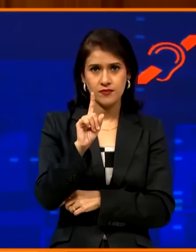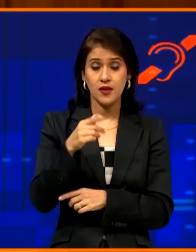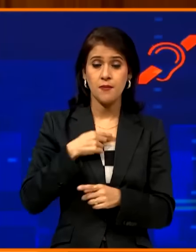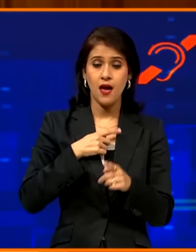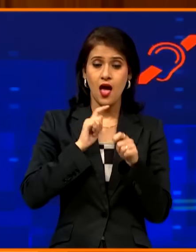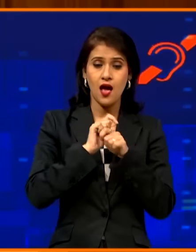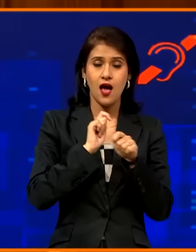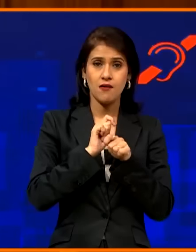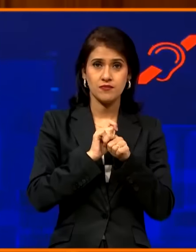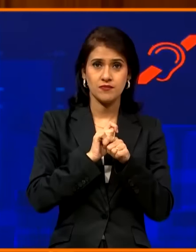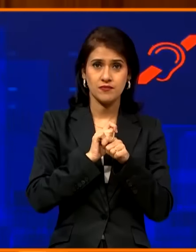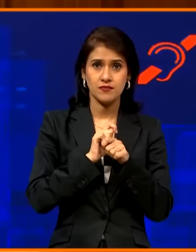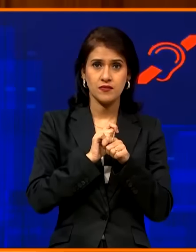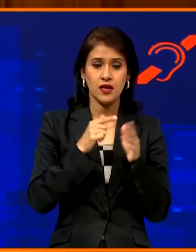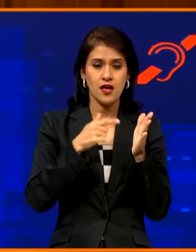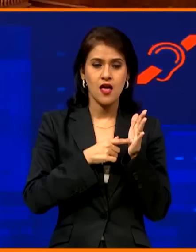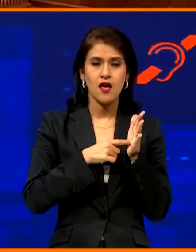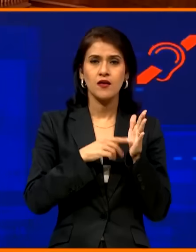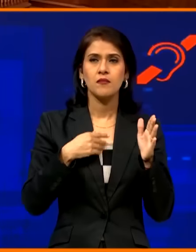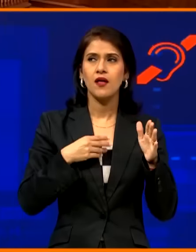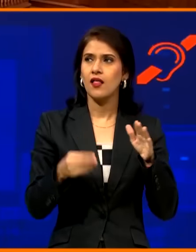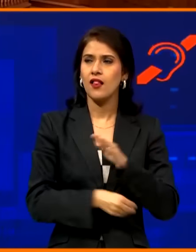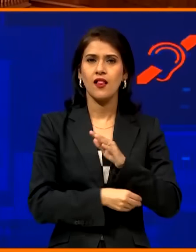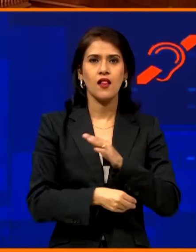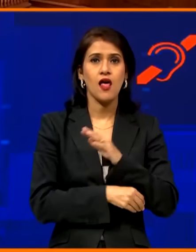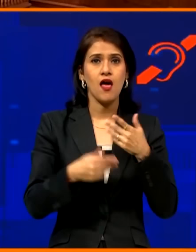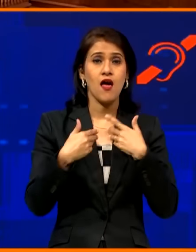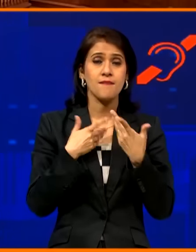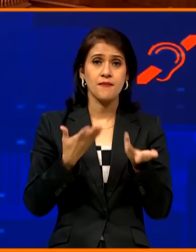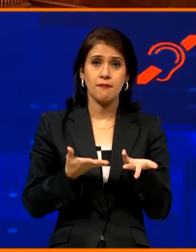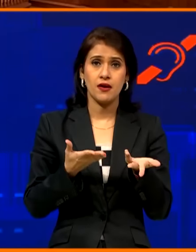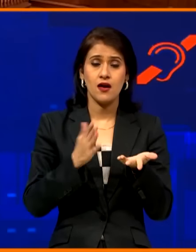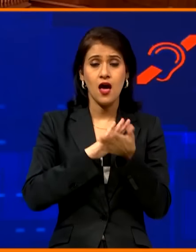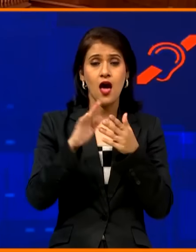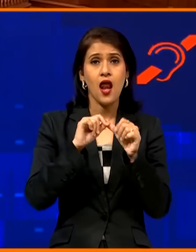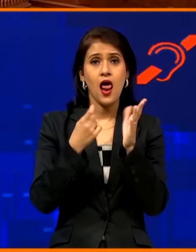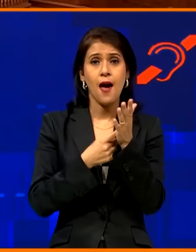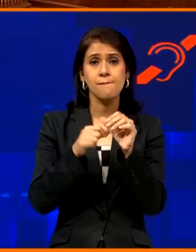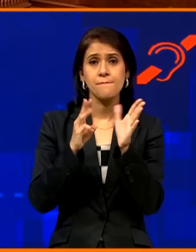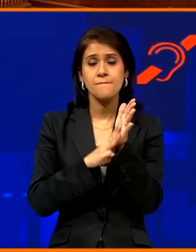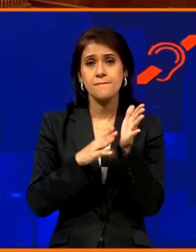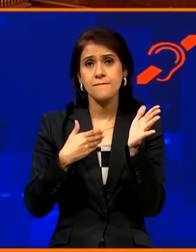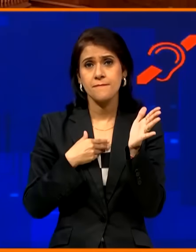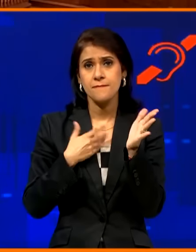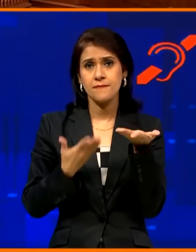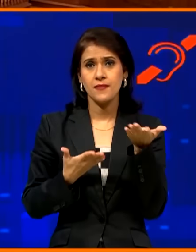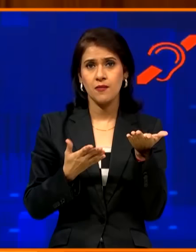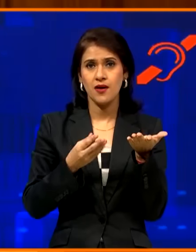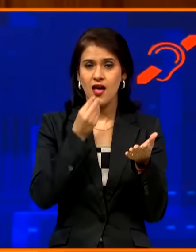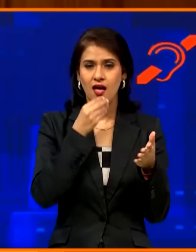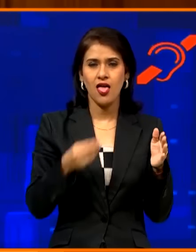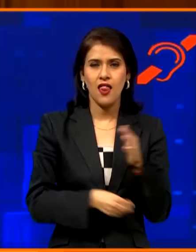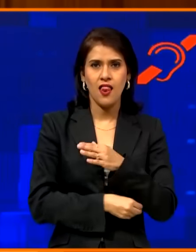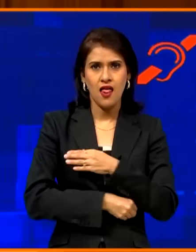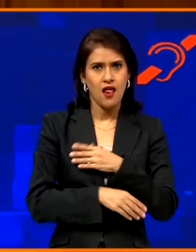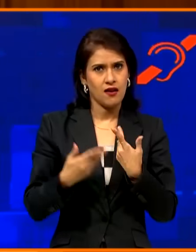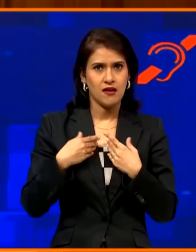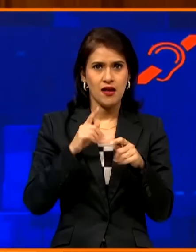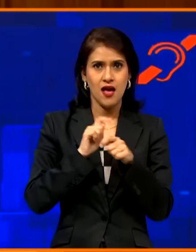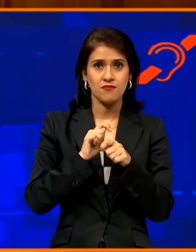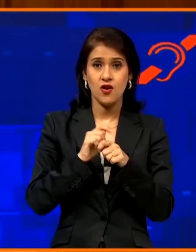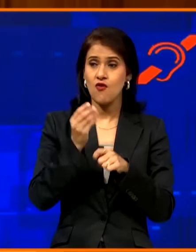कमाई वो भी तो हराम हो सकती है मैं कहा करता हूं दोस्तों से क्या कमाई तो हराम की खा रहे हो और